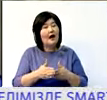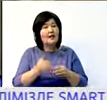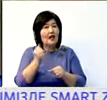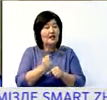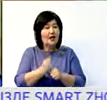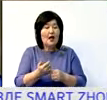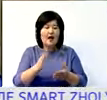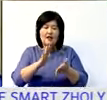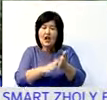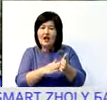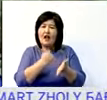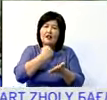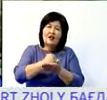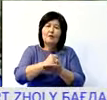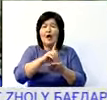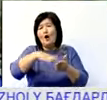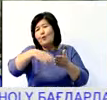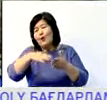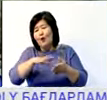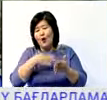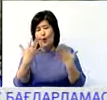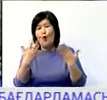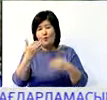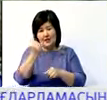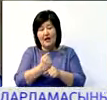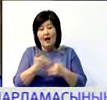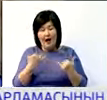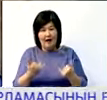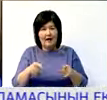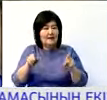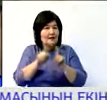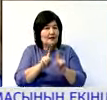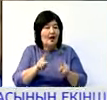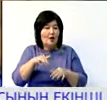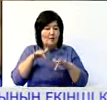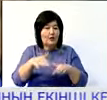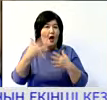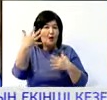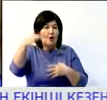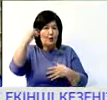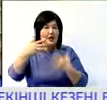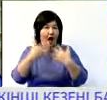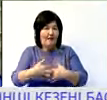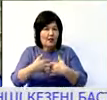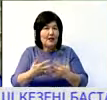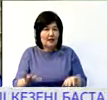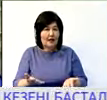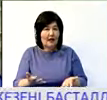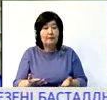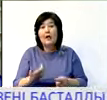жасау, желімдеу, бояу жұмыстарының барлығын қолмен істейтін. Ал қазір процестің 50% автоматтандырылған. Алғашында